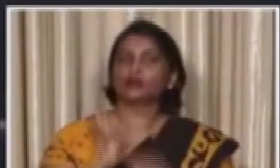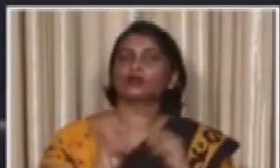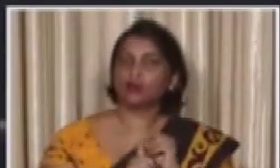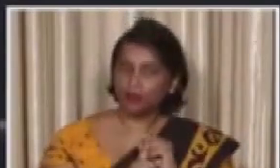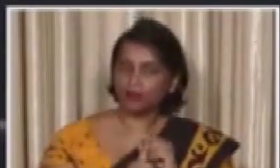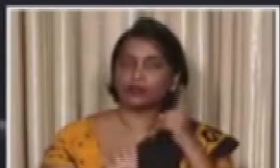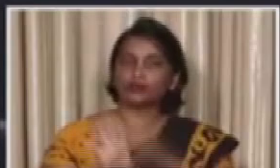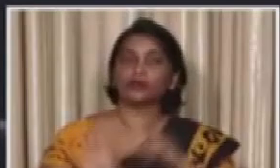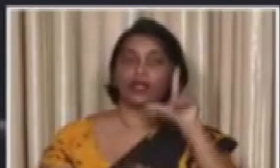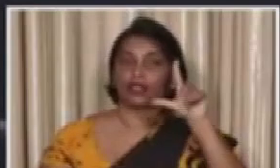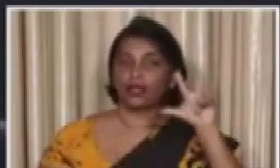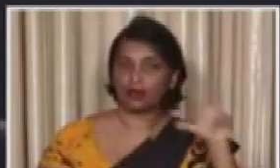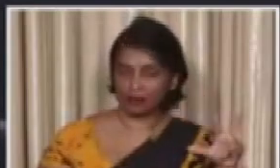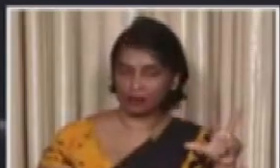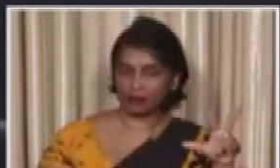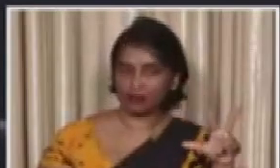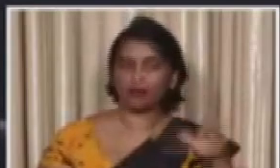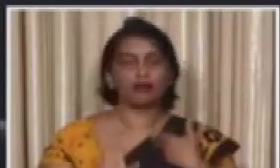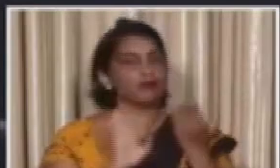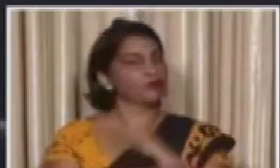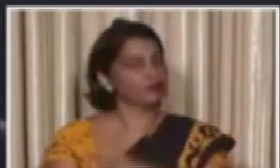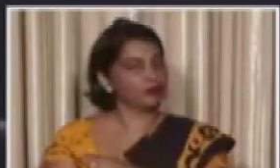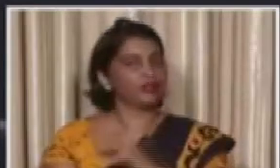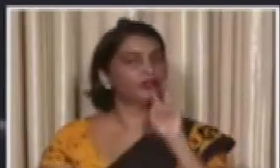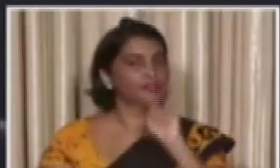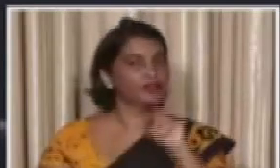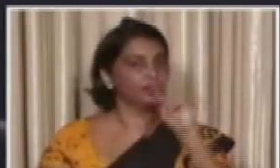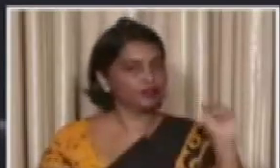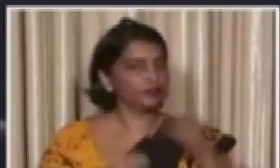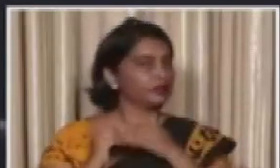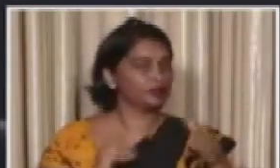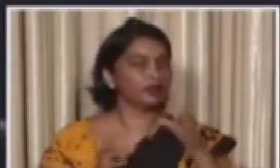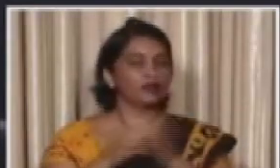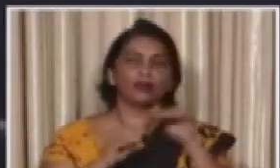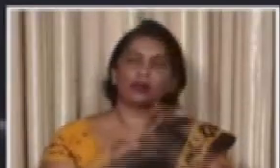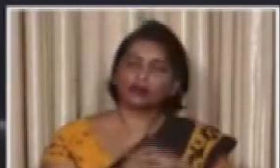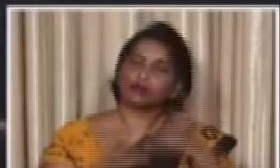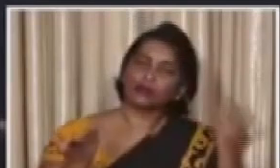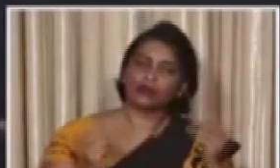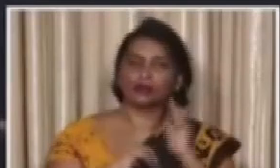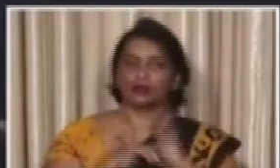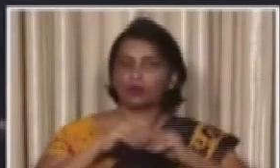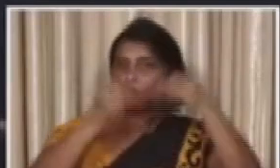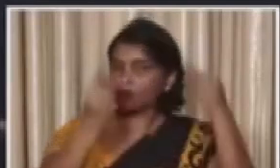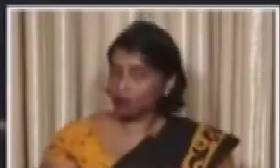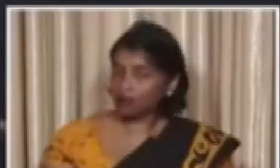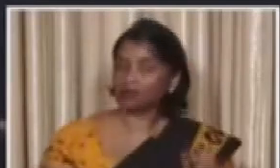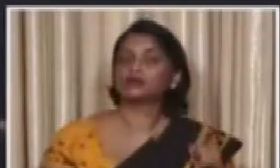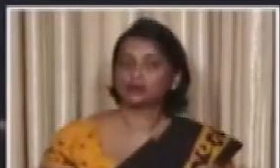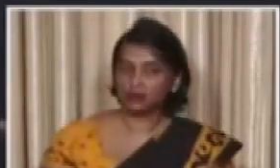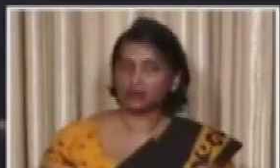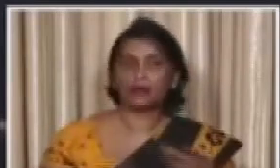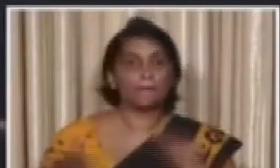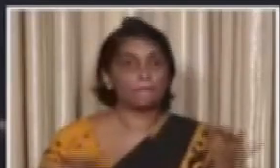පක්ෂයට අවුරුදු 78යි. පසුගිය 20යි 20 දක්වාම පක්ෂය කුමන ආකාරයකින්වත් කඩා බිද දමන්නට